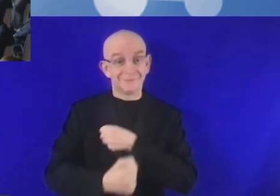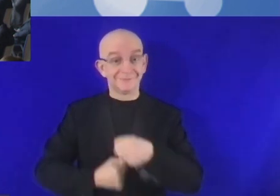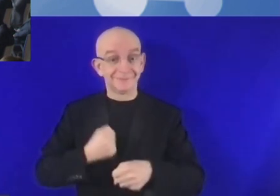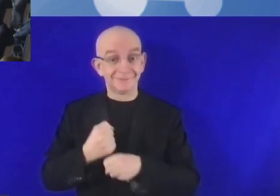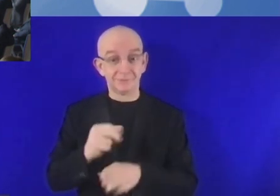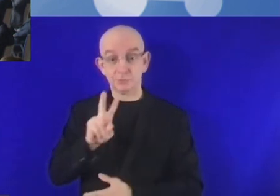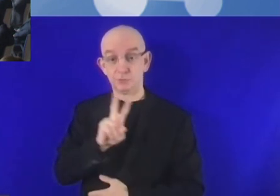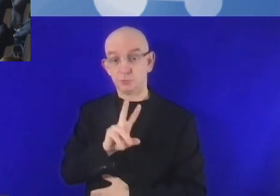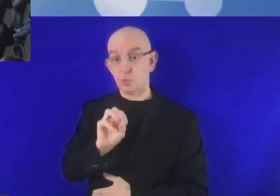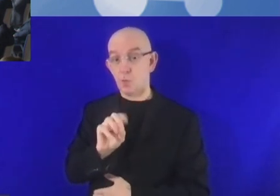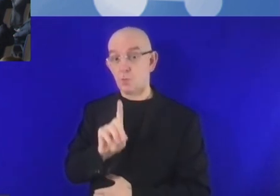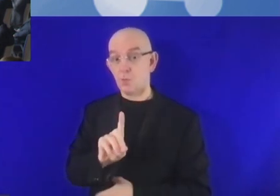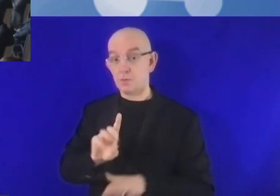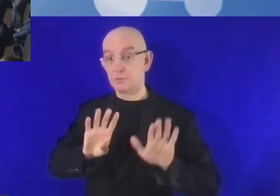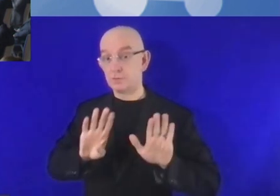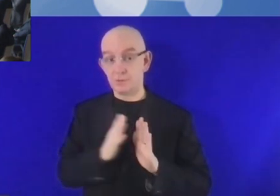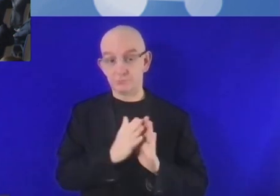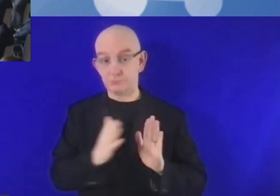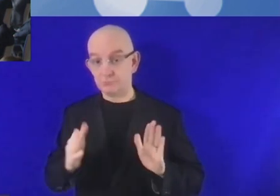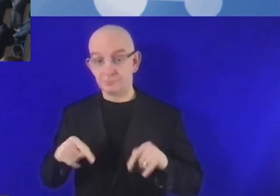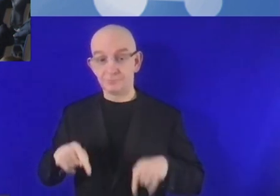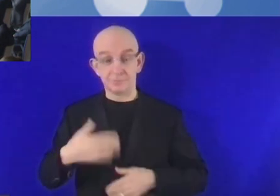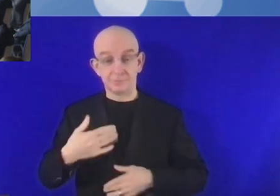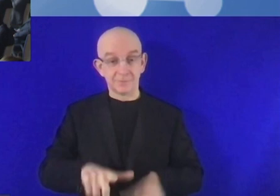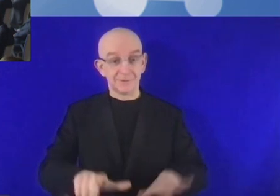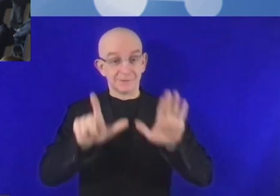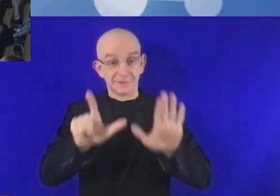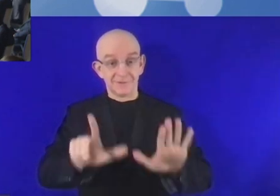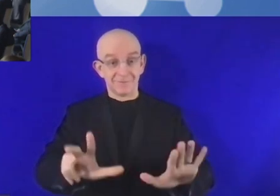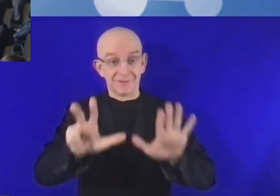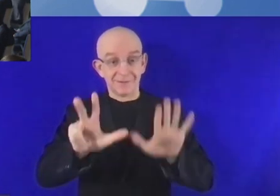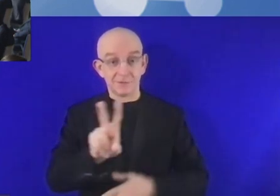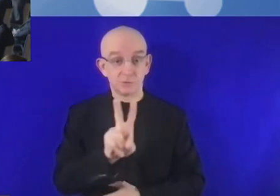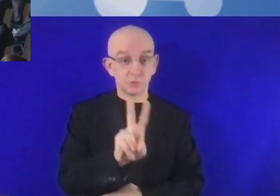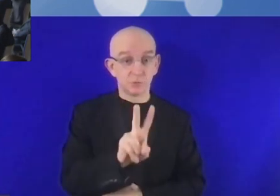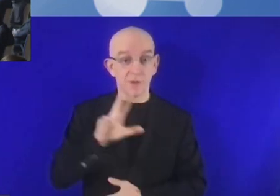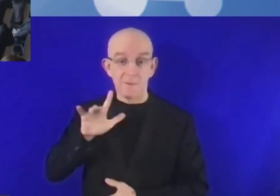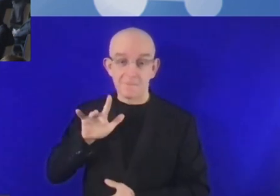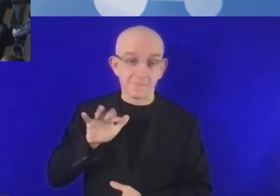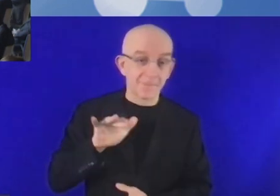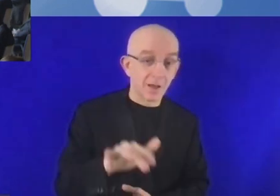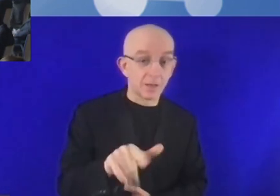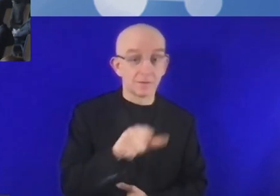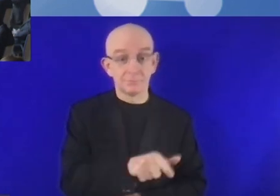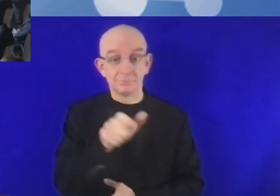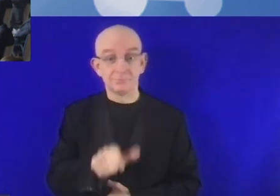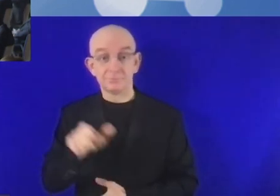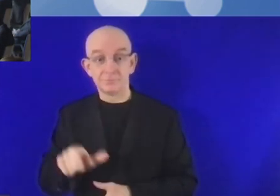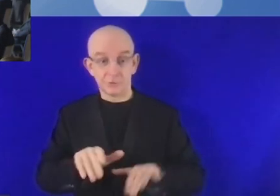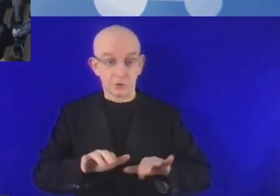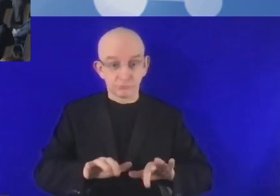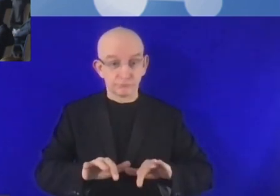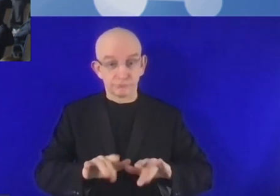wpływać na to, w jaki sposób korzystamy z internetu. W ciągu 2 lat,